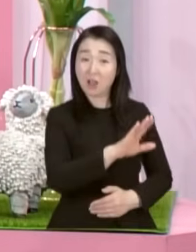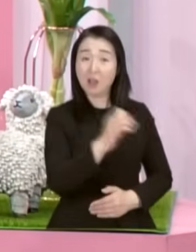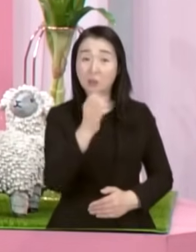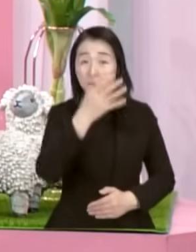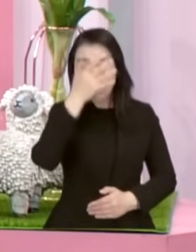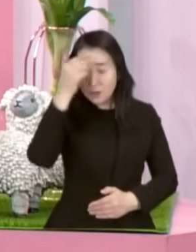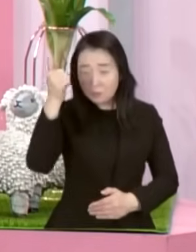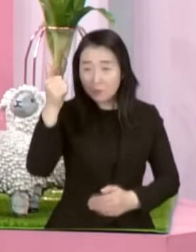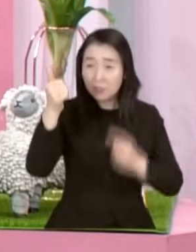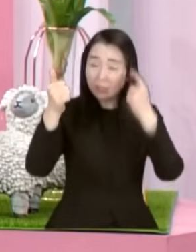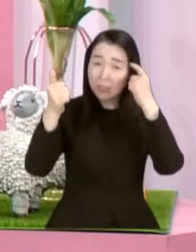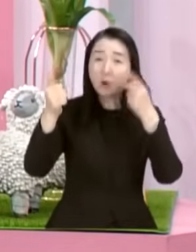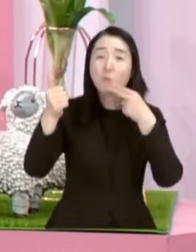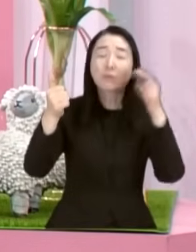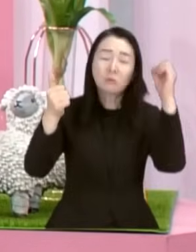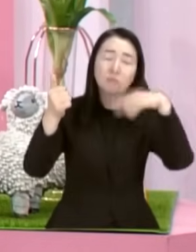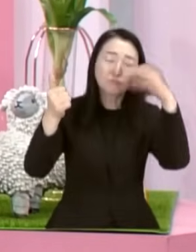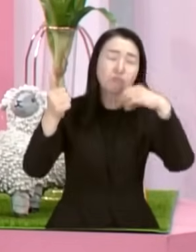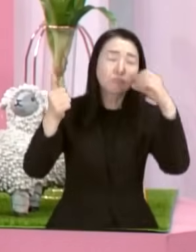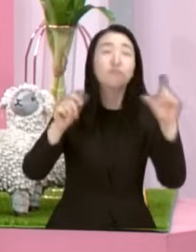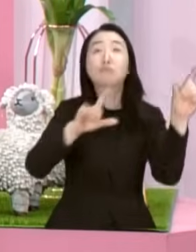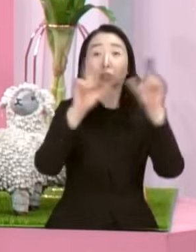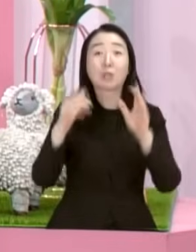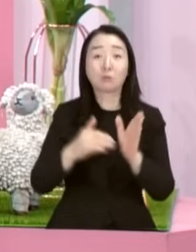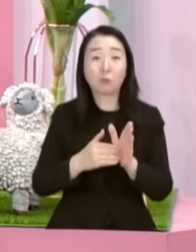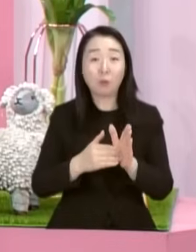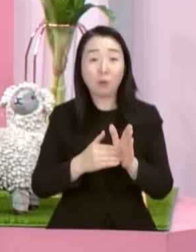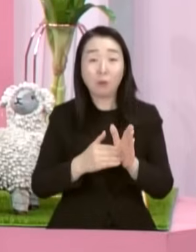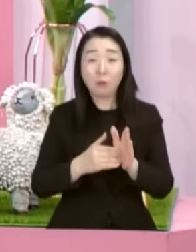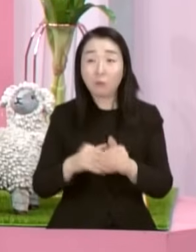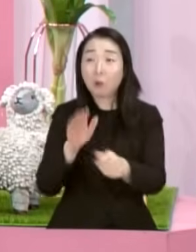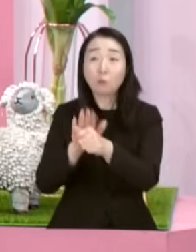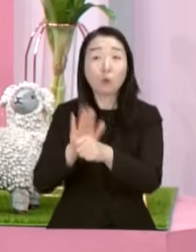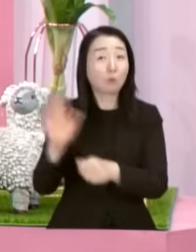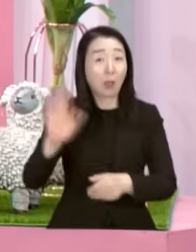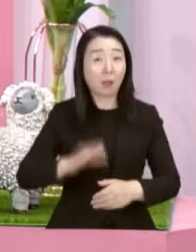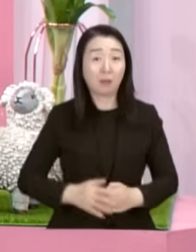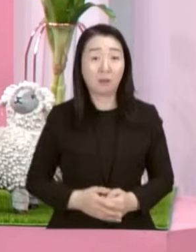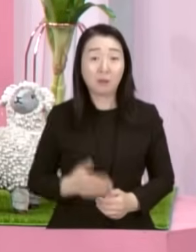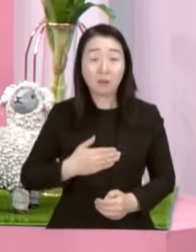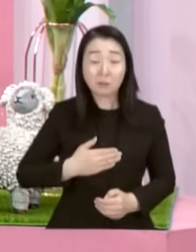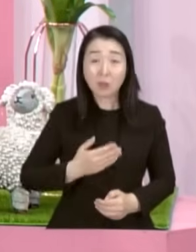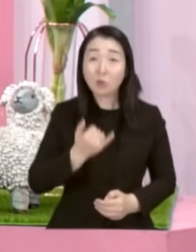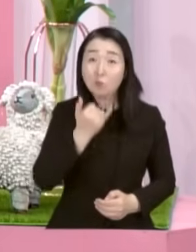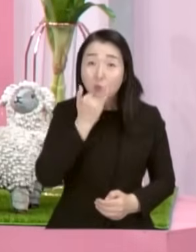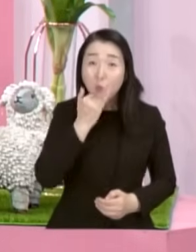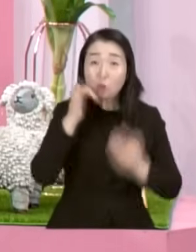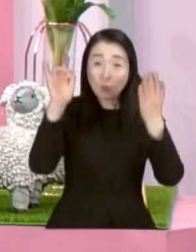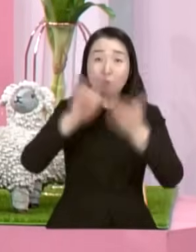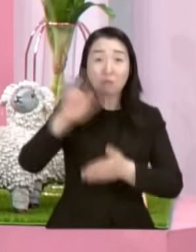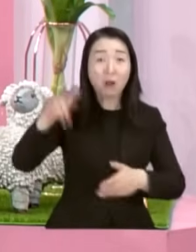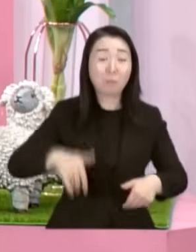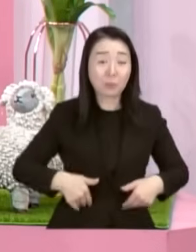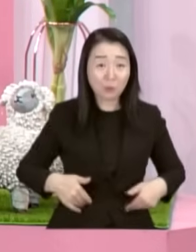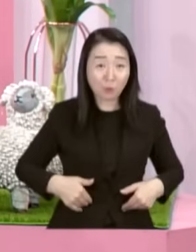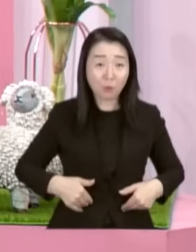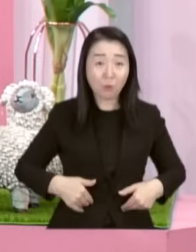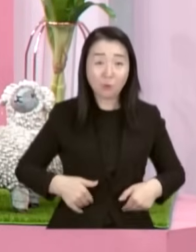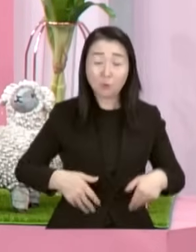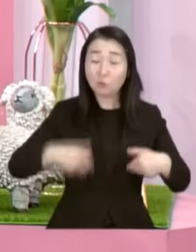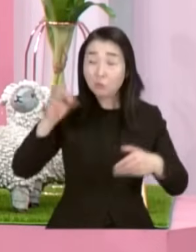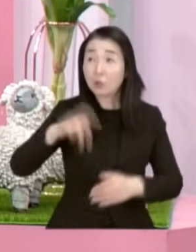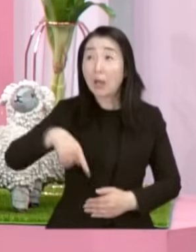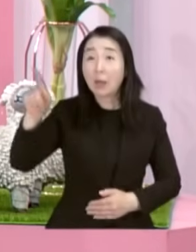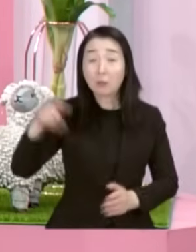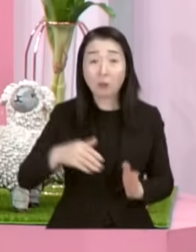갔다가 할아버지 생각 하나도 안 하고 다 잊었지. 내가 할 일이 아닌데 저는 이제 유학 가야 되는데 그리고